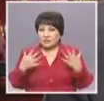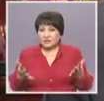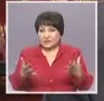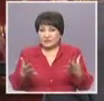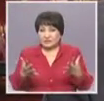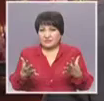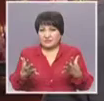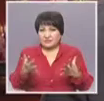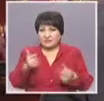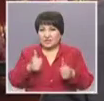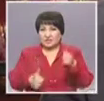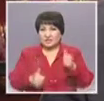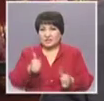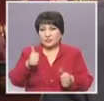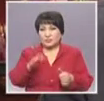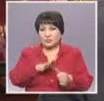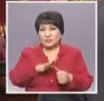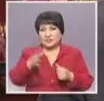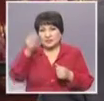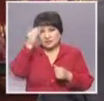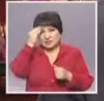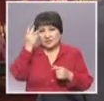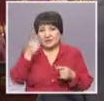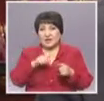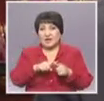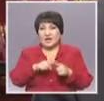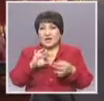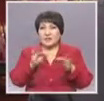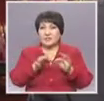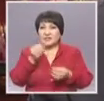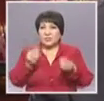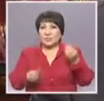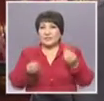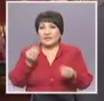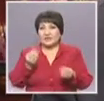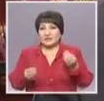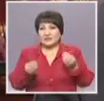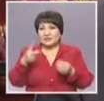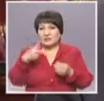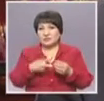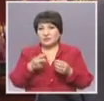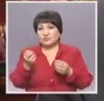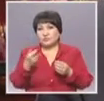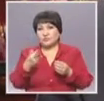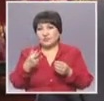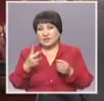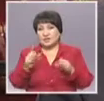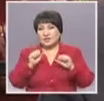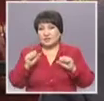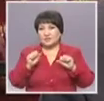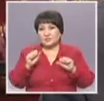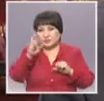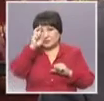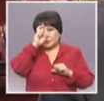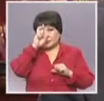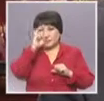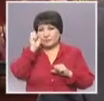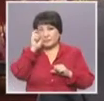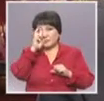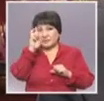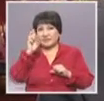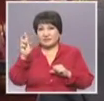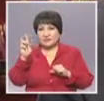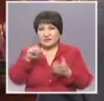есептеледі. Дүние жүзіндегі мынау олимпиадалық ойындар жаңағы 200-ден астам спорт жаңағы мемлекеттері қатысып